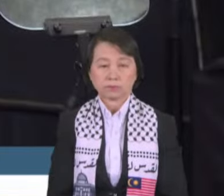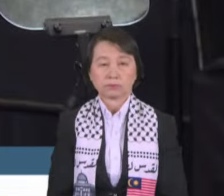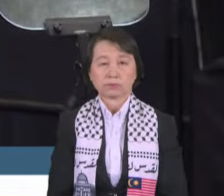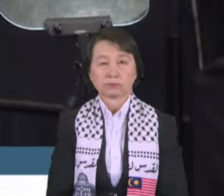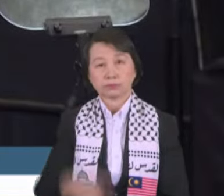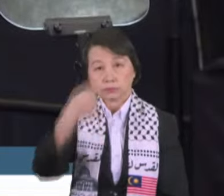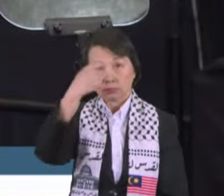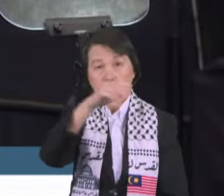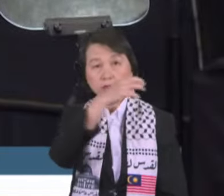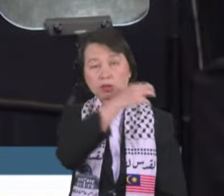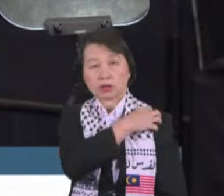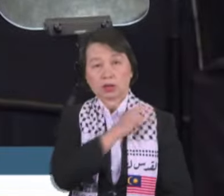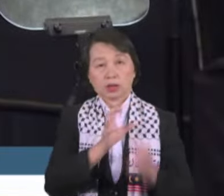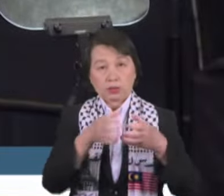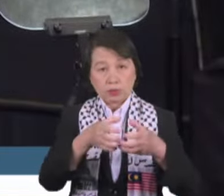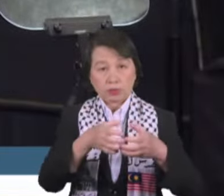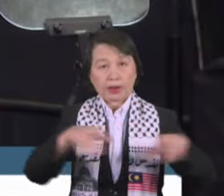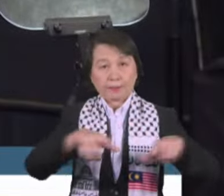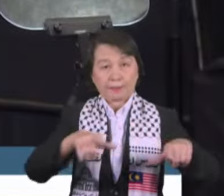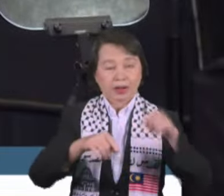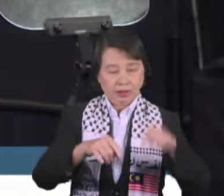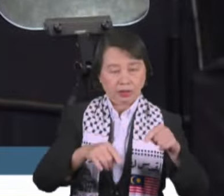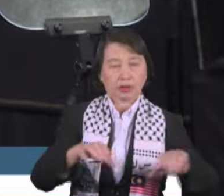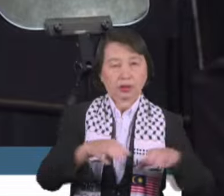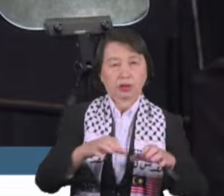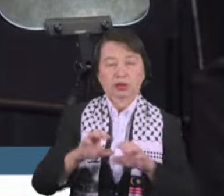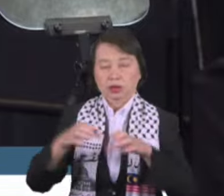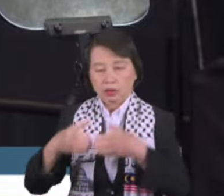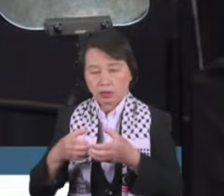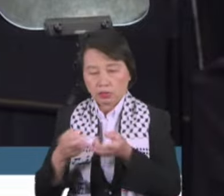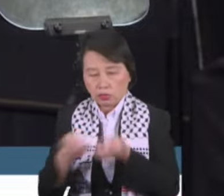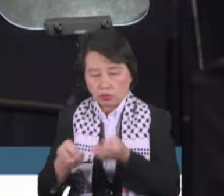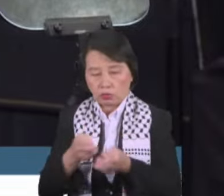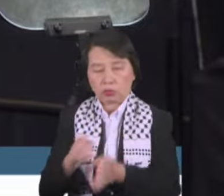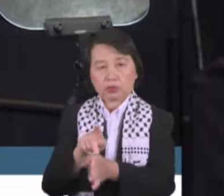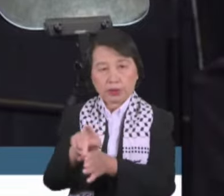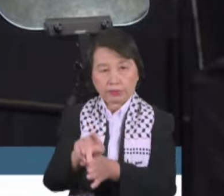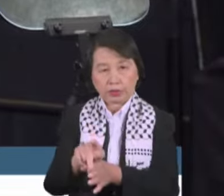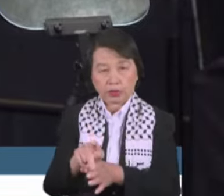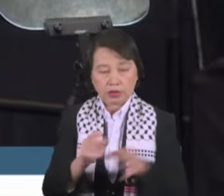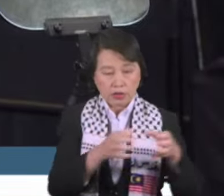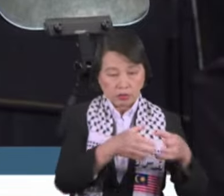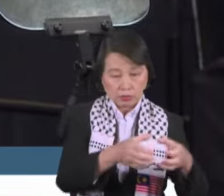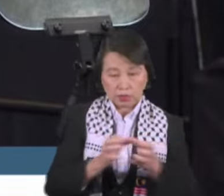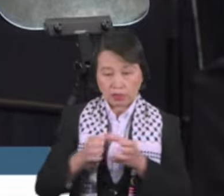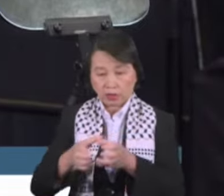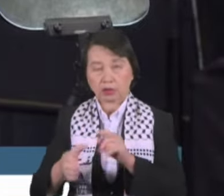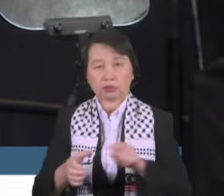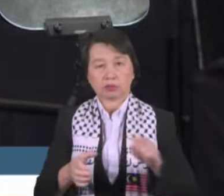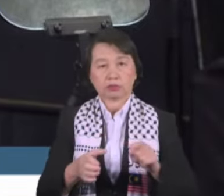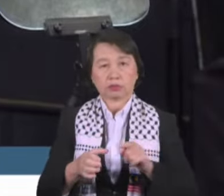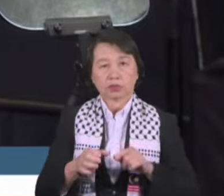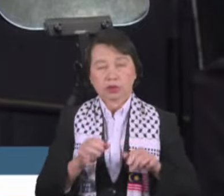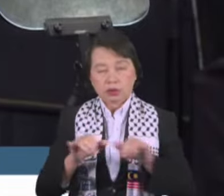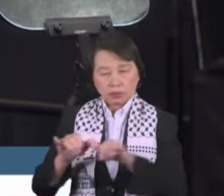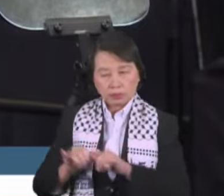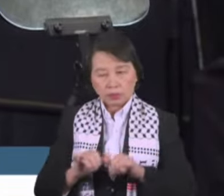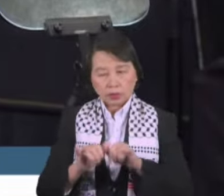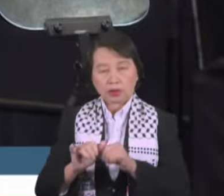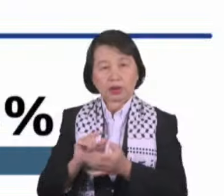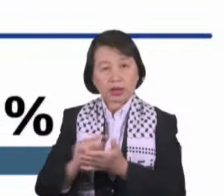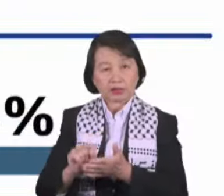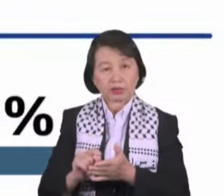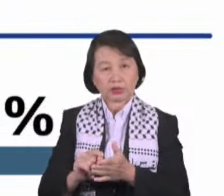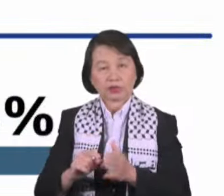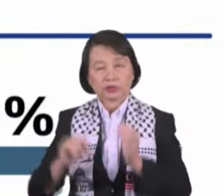Maka bagi pegawai kumpulan pelaksana, pegawai kumpulan pengurusan dan profesional, pelarasan gaji untuk fasa